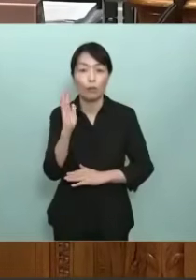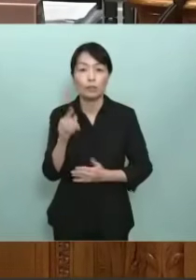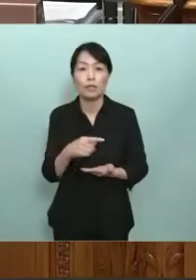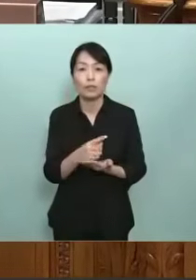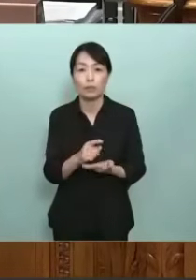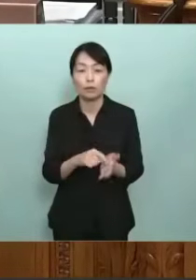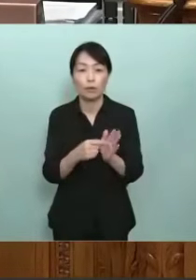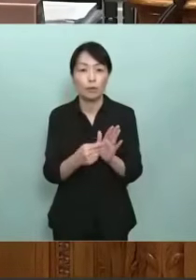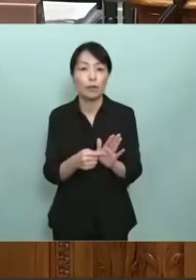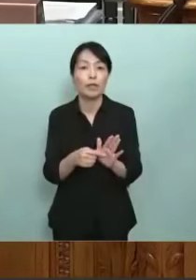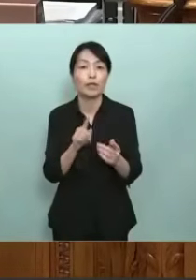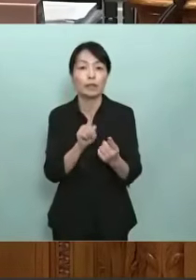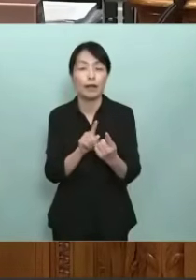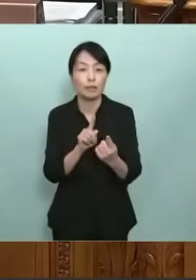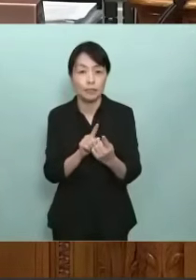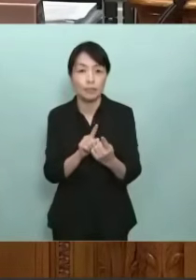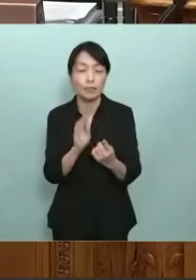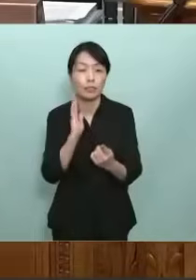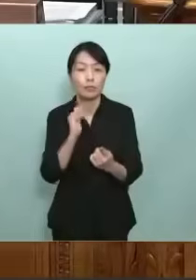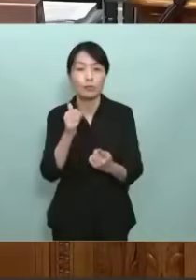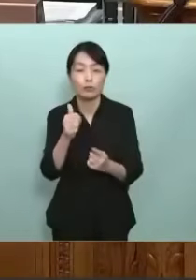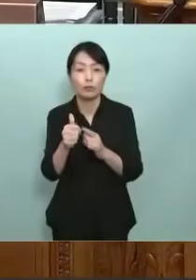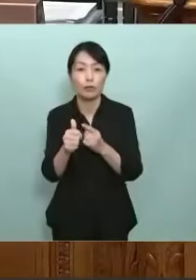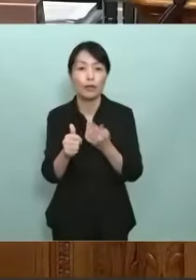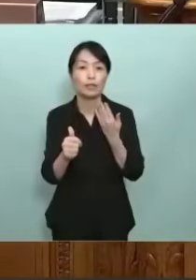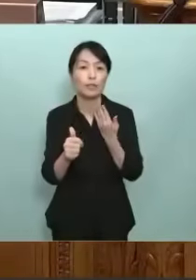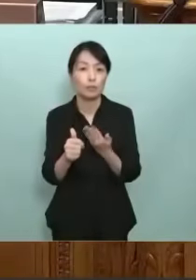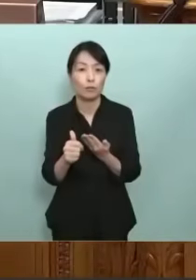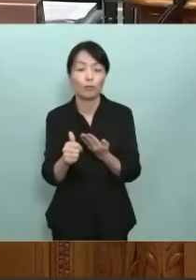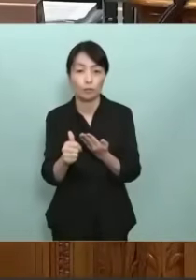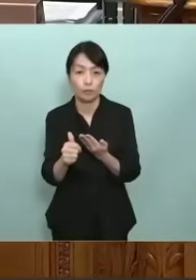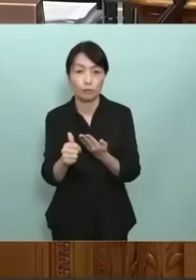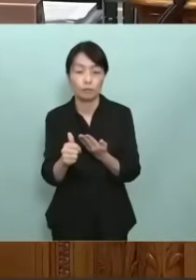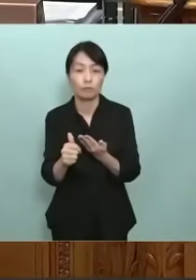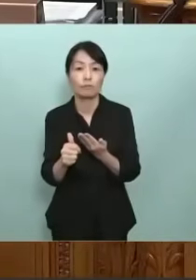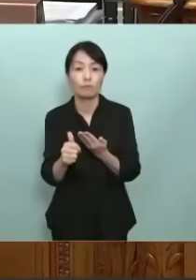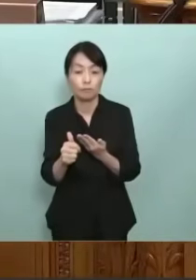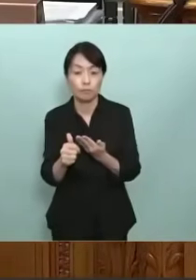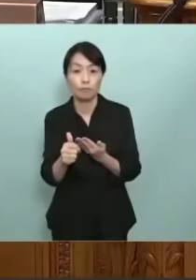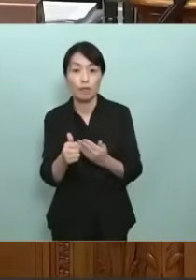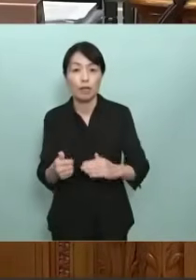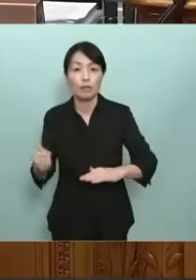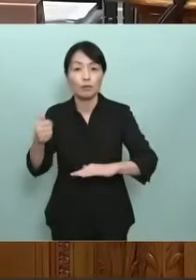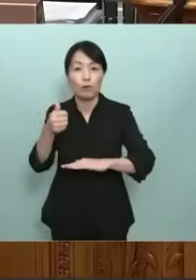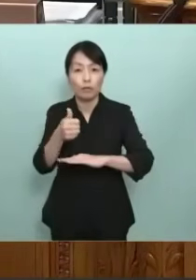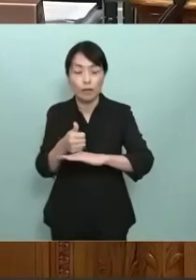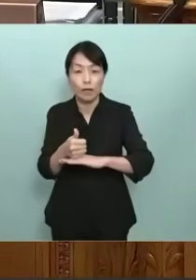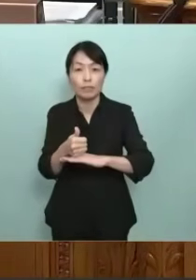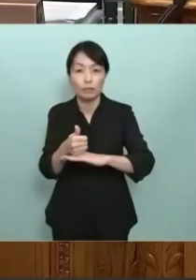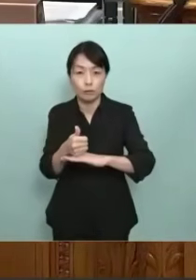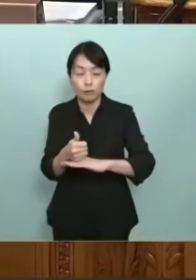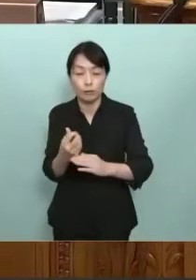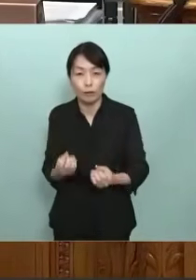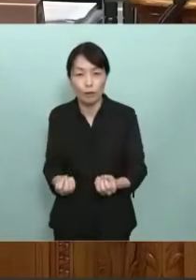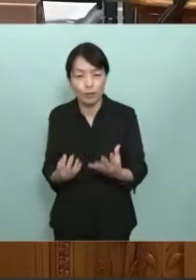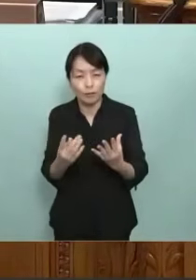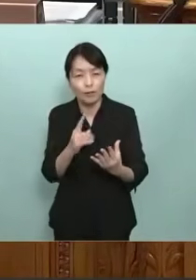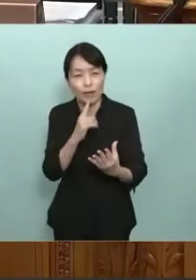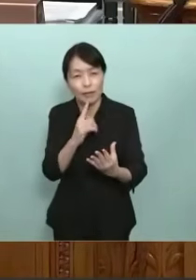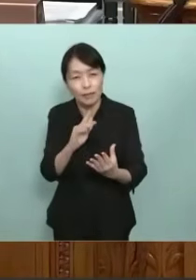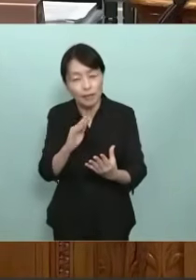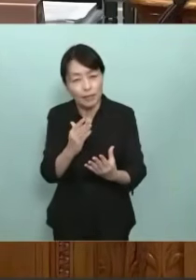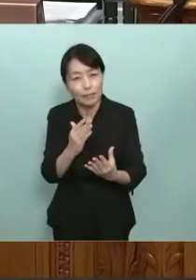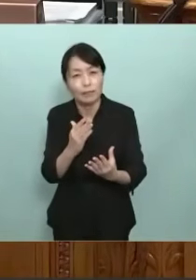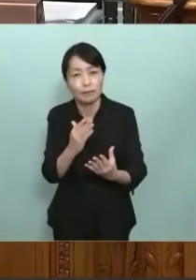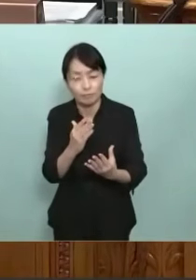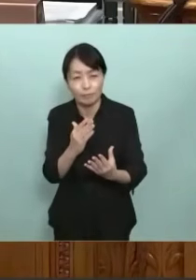石新総理に質問します総理内閣総理大臣のご就任おめでとうございますと言いたいのは山々です